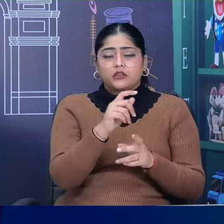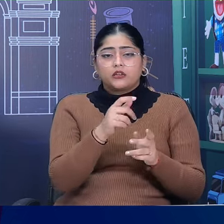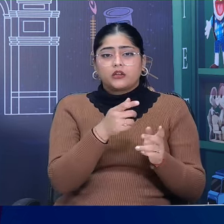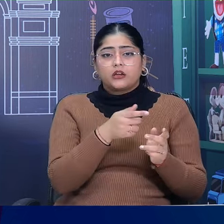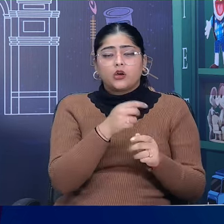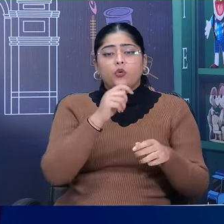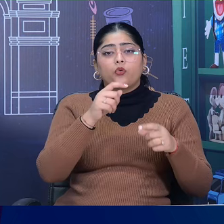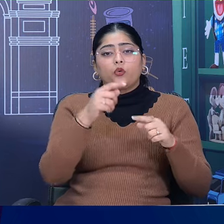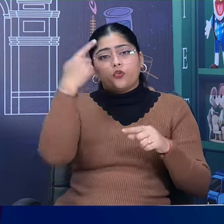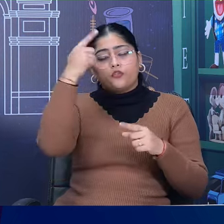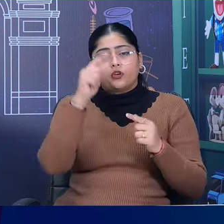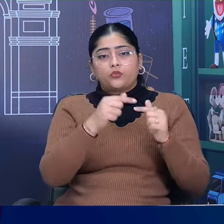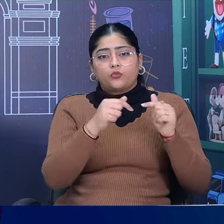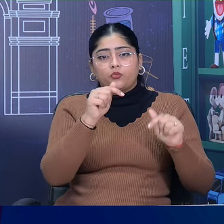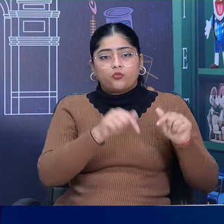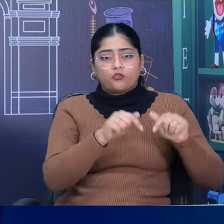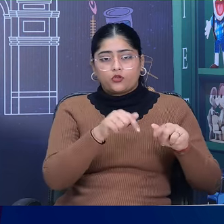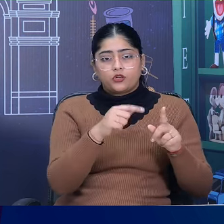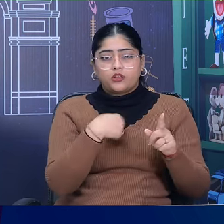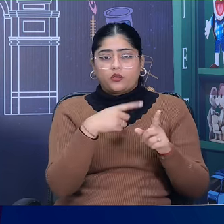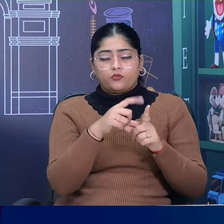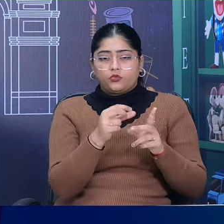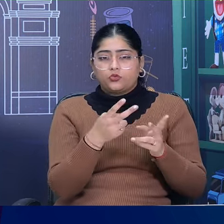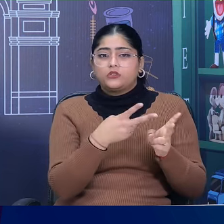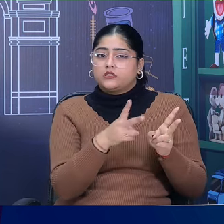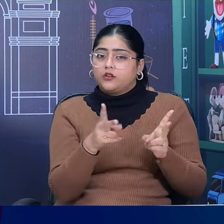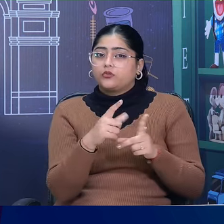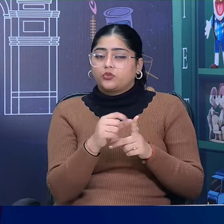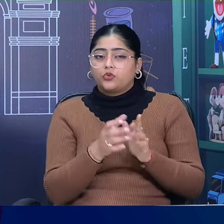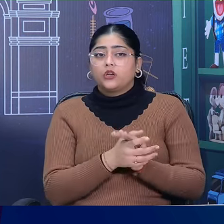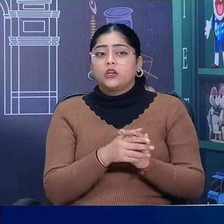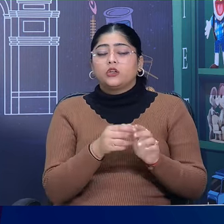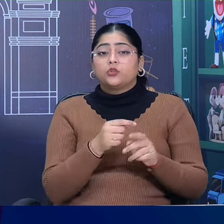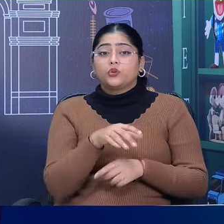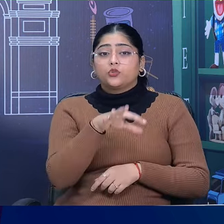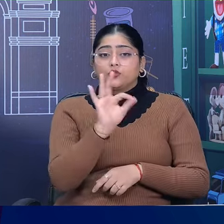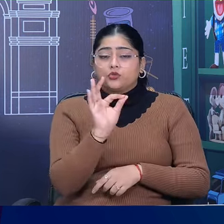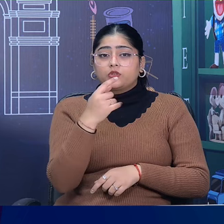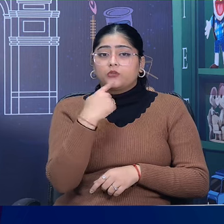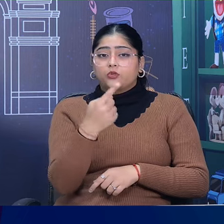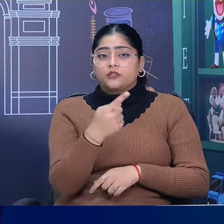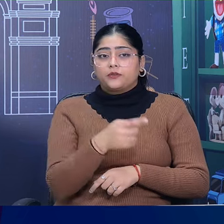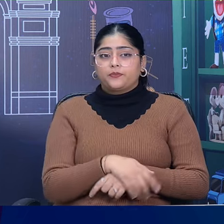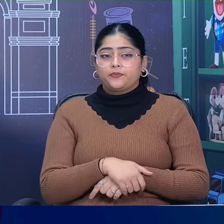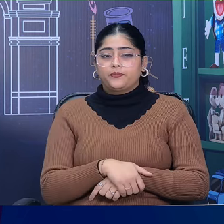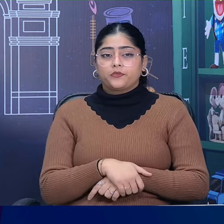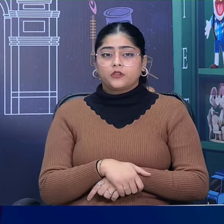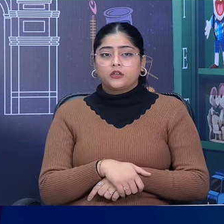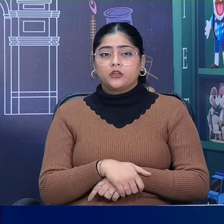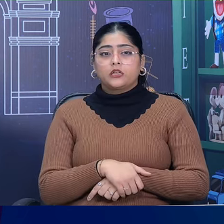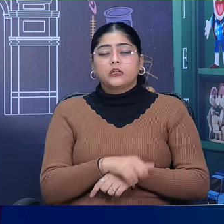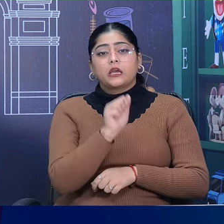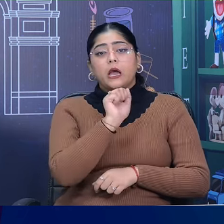उसे कहेंगे पंच जी तो पंचायती राज में सबसे जो मेन महत्व होता है व होता है चुनने का कि आप अपने एक